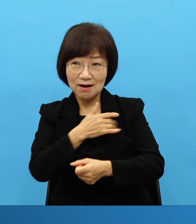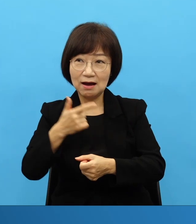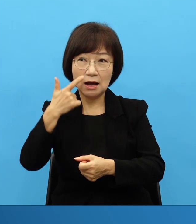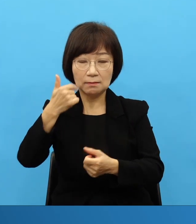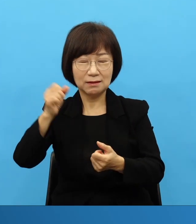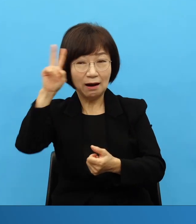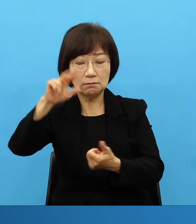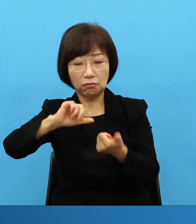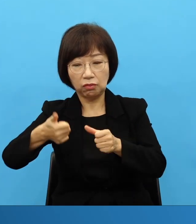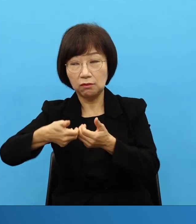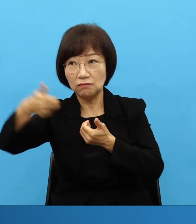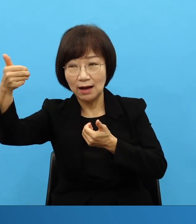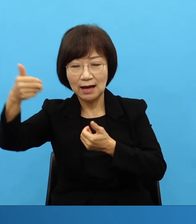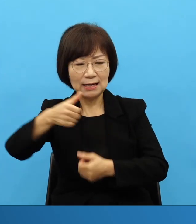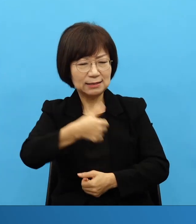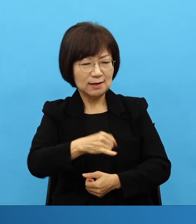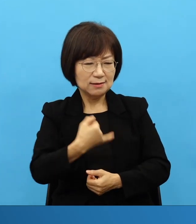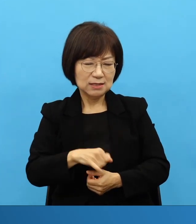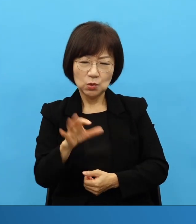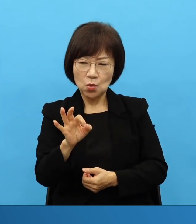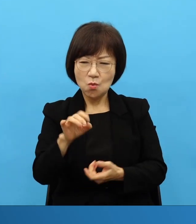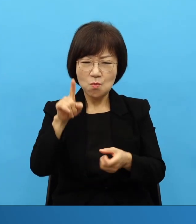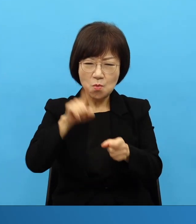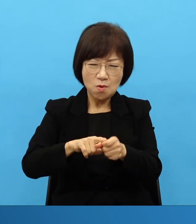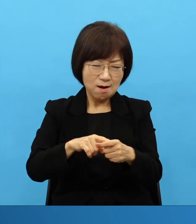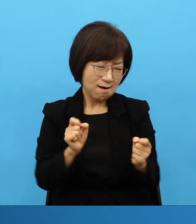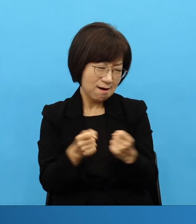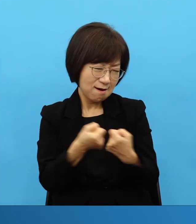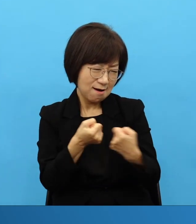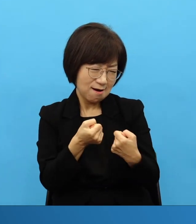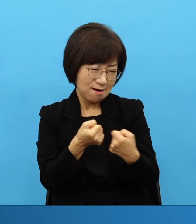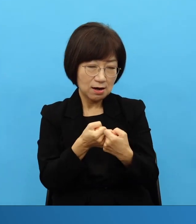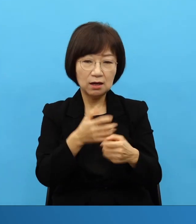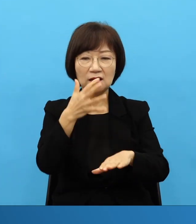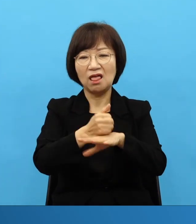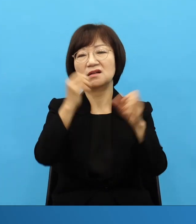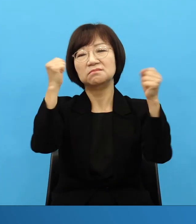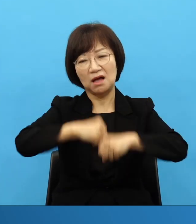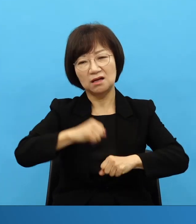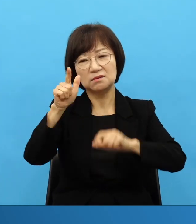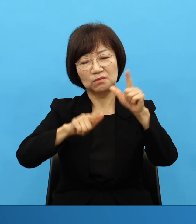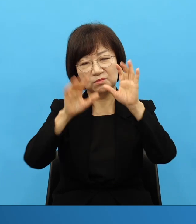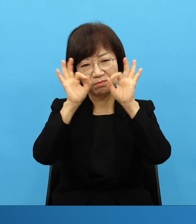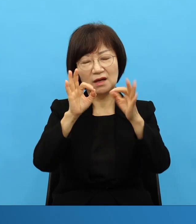and the inheritance of their father. 내가 그걸 보면서 우리가